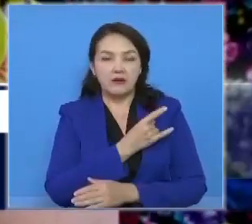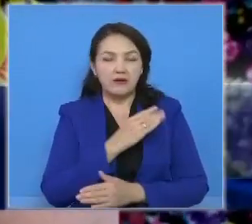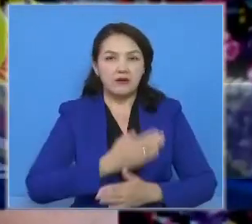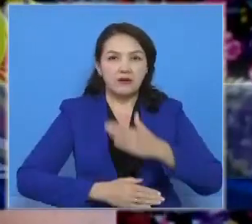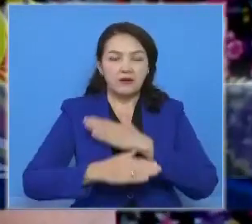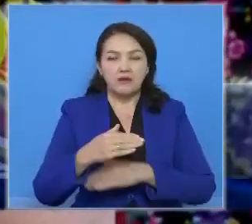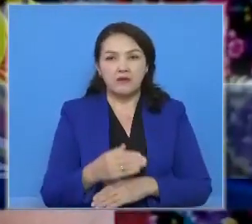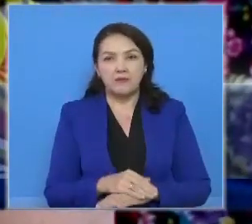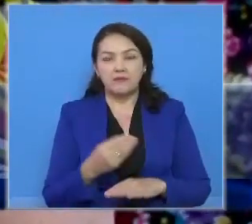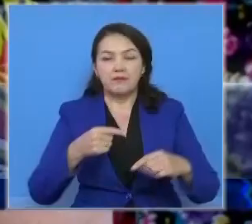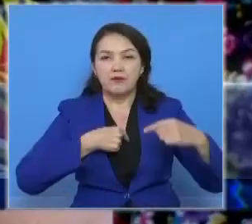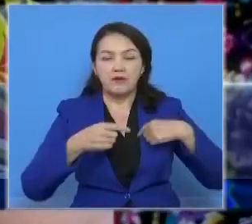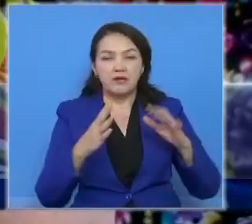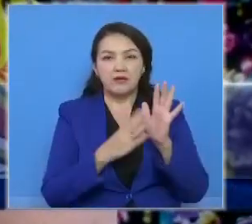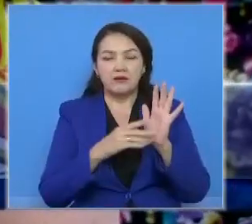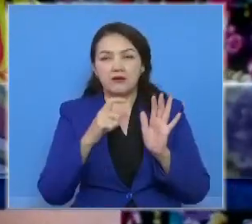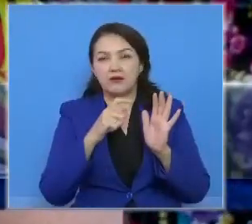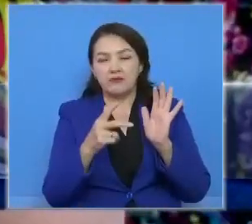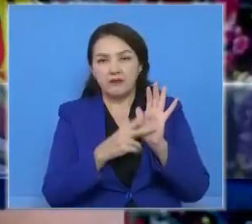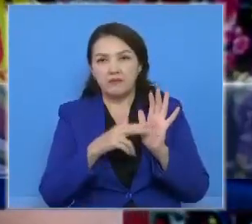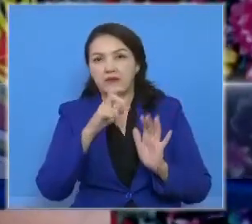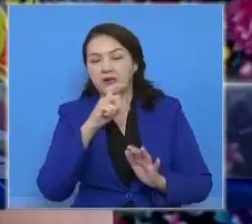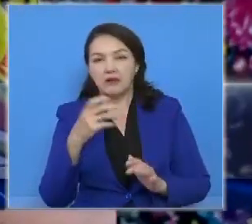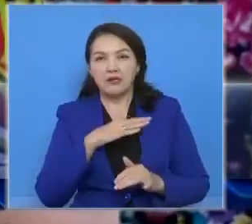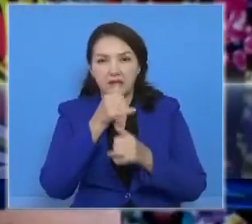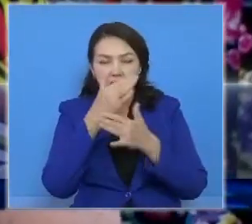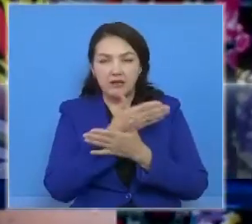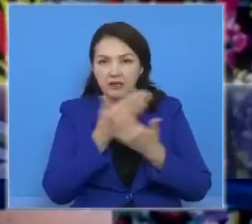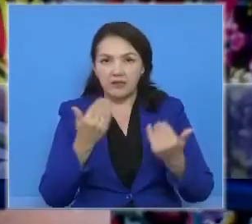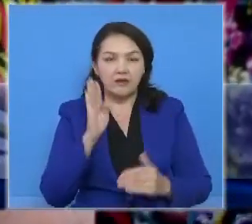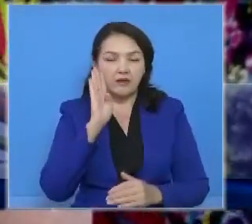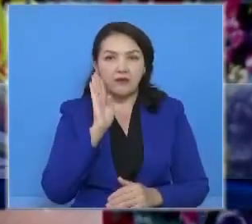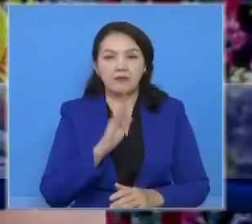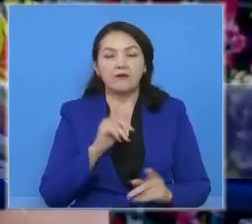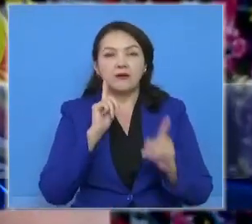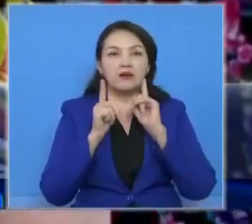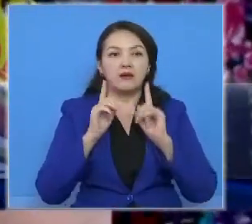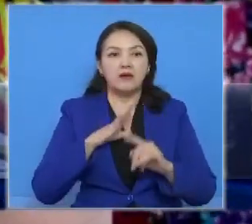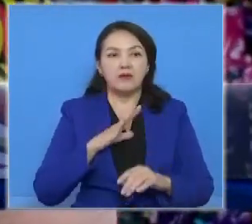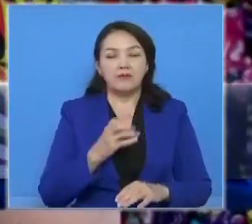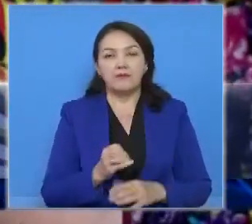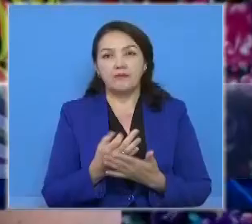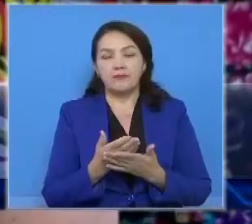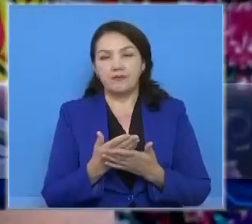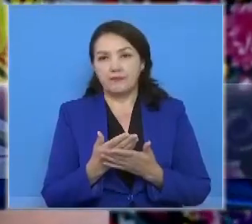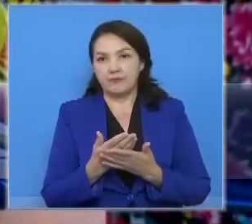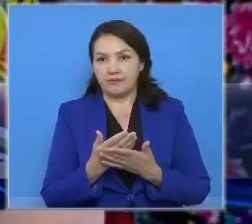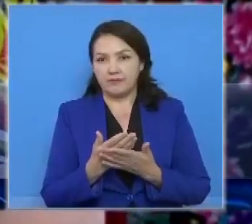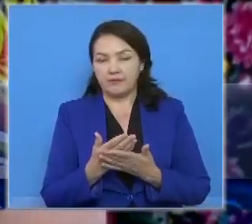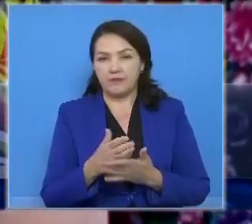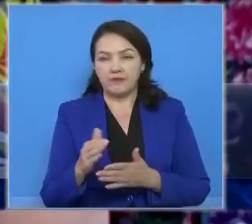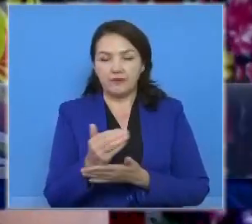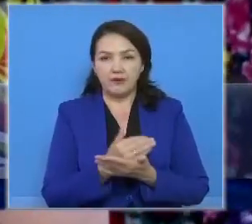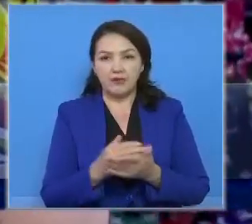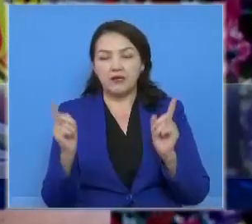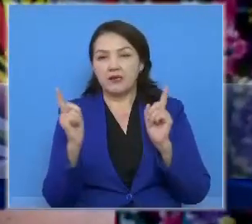Мы мучаемся. На 9 этаж, на 8 этаж вода не доходит. Было собрание, приходили там Акбулакский. Там все